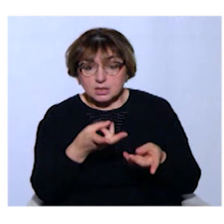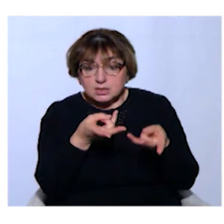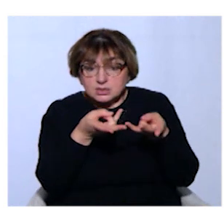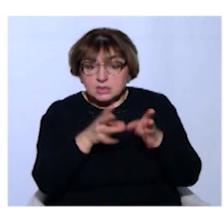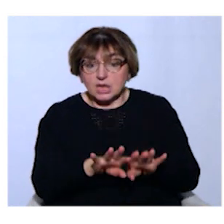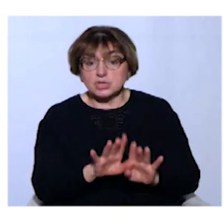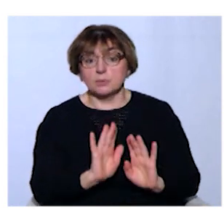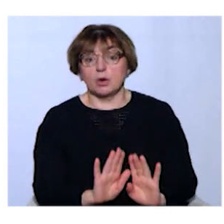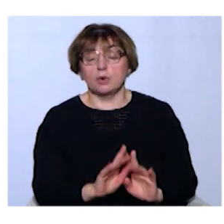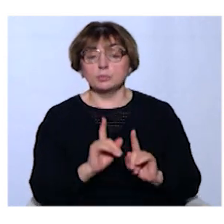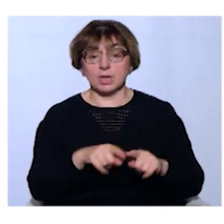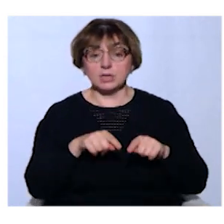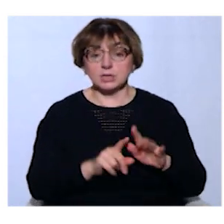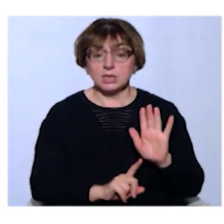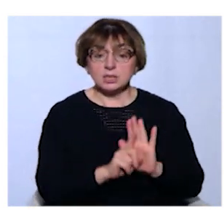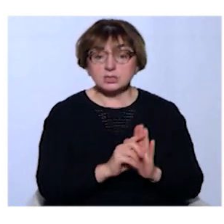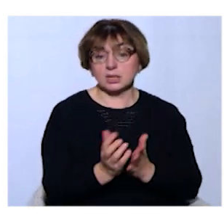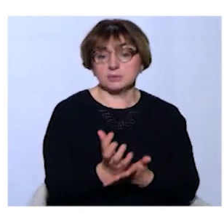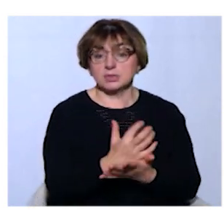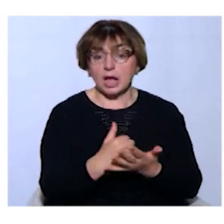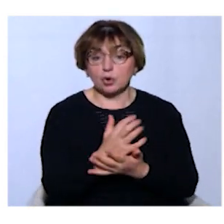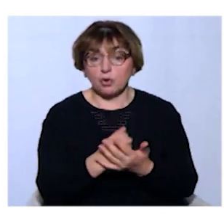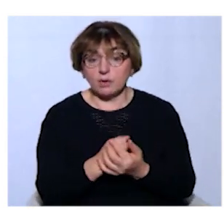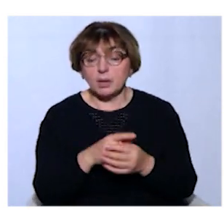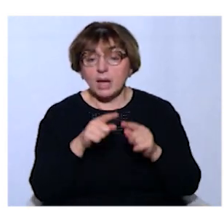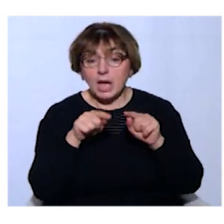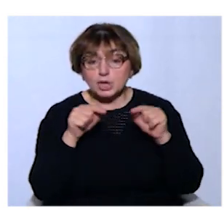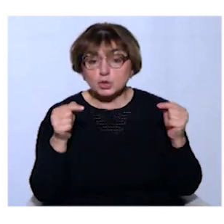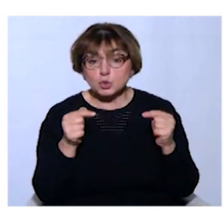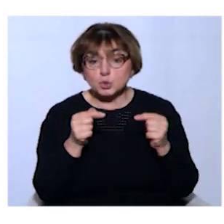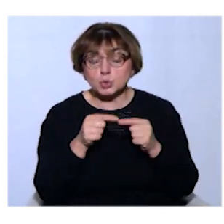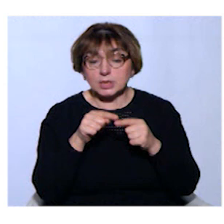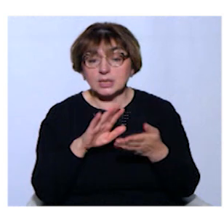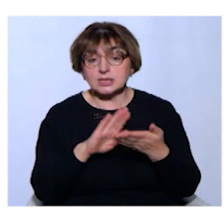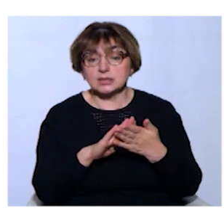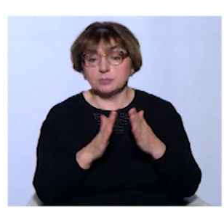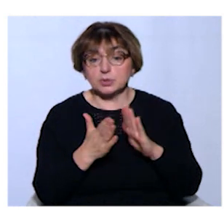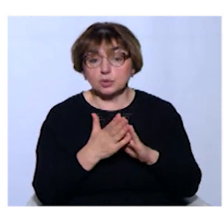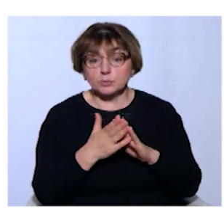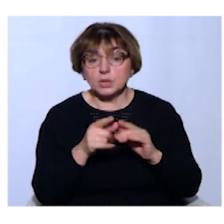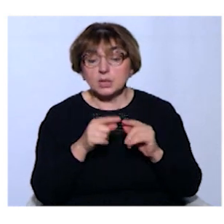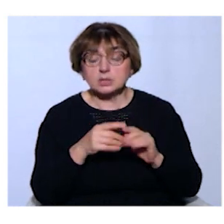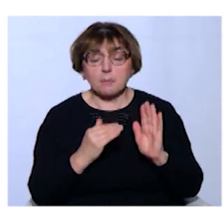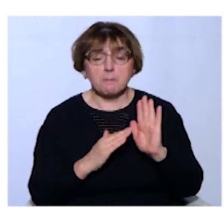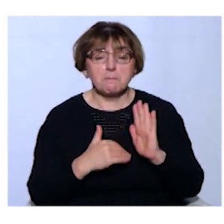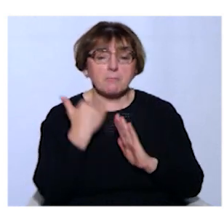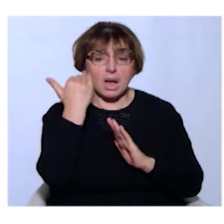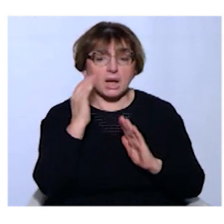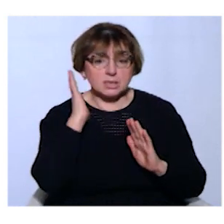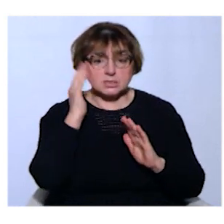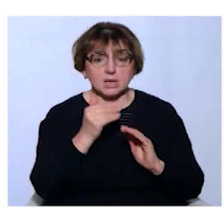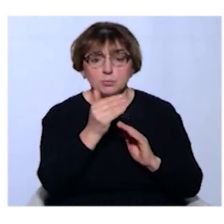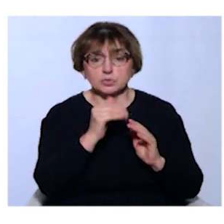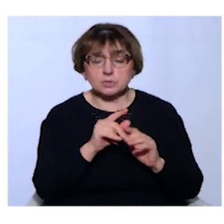დარჩება ხოლმე და იწყებს იქ დაგროვებას. Და აი ასეთ პირობებში ის არის მაღალი წნევის ქვემოთ,